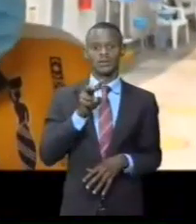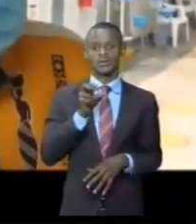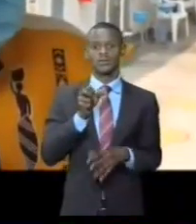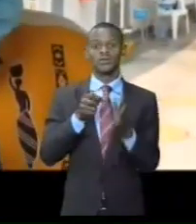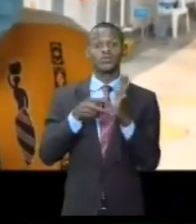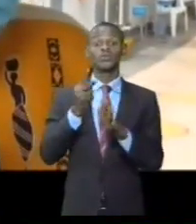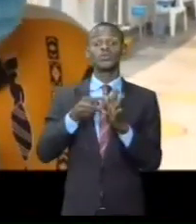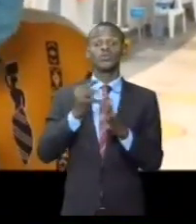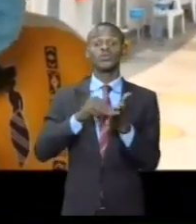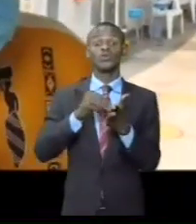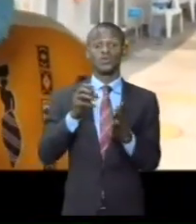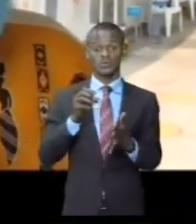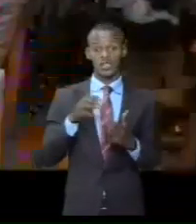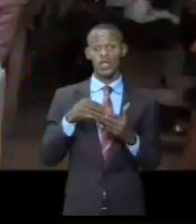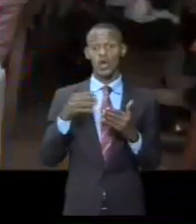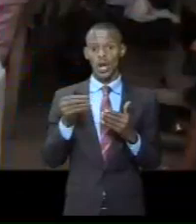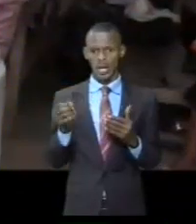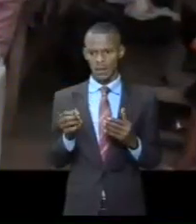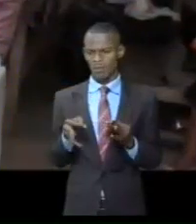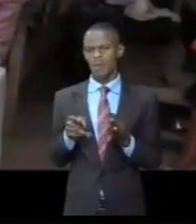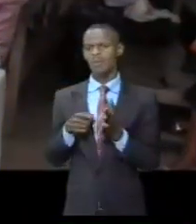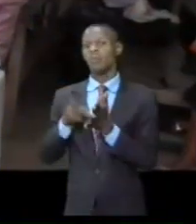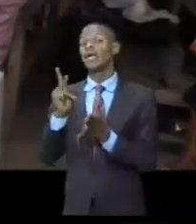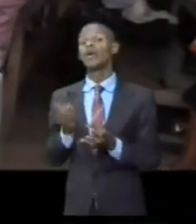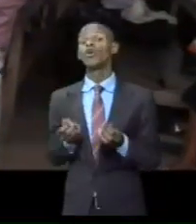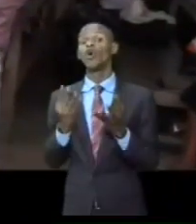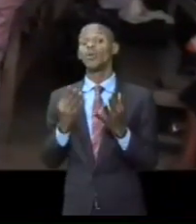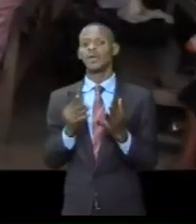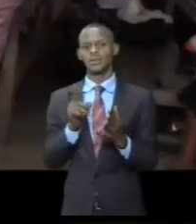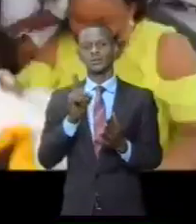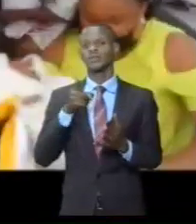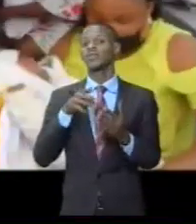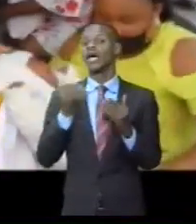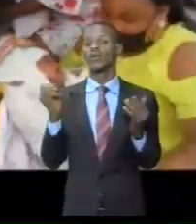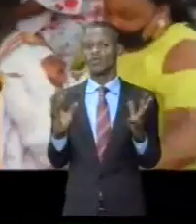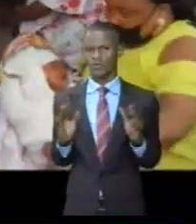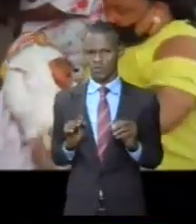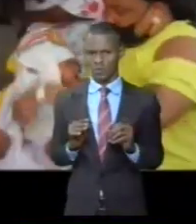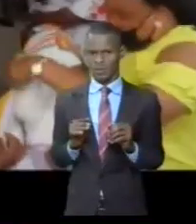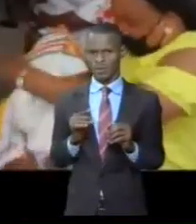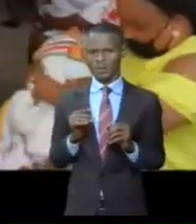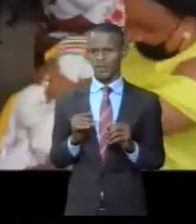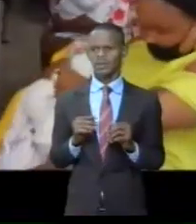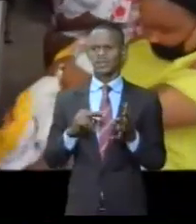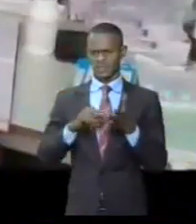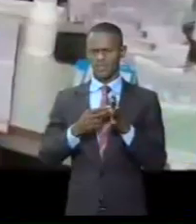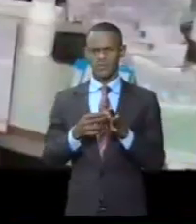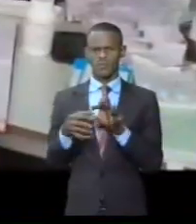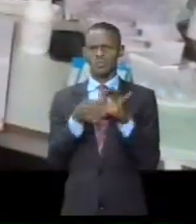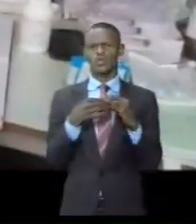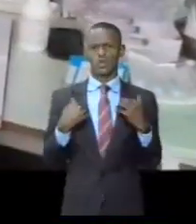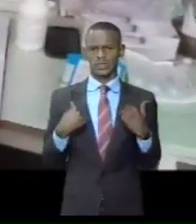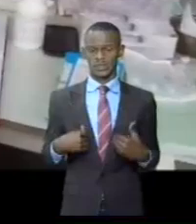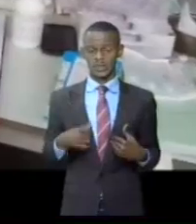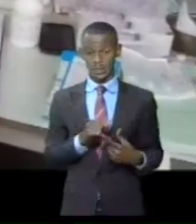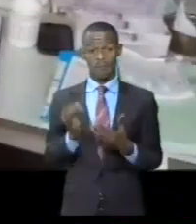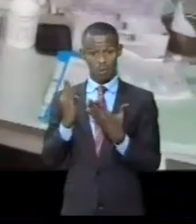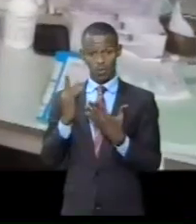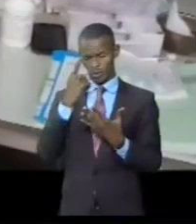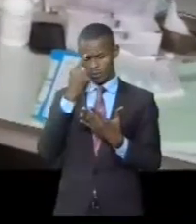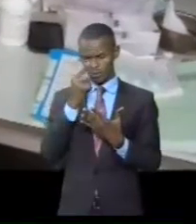eu à payer 100 €. Une sorte d'assurance pour bénéficier des soins grâce aux cotisations ou